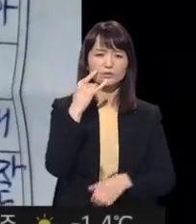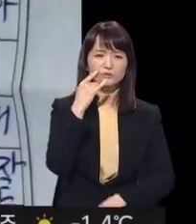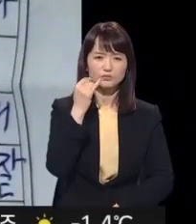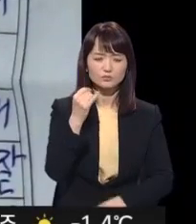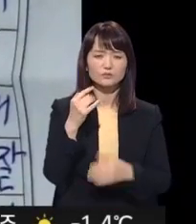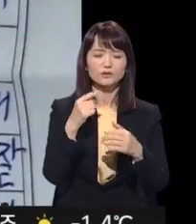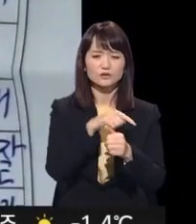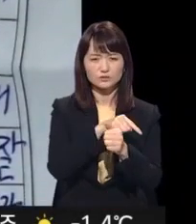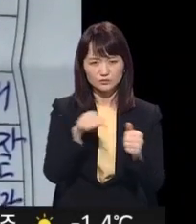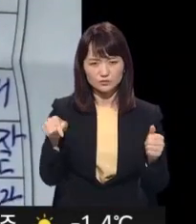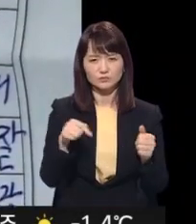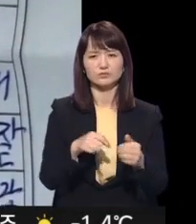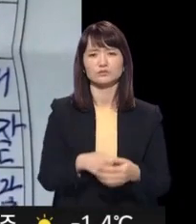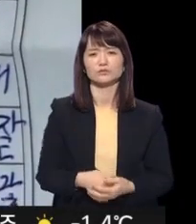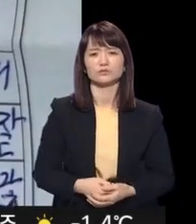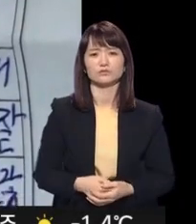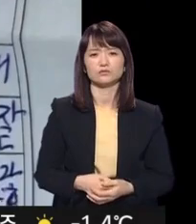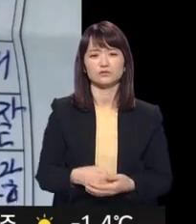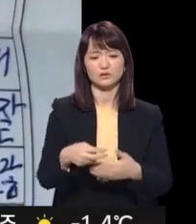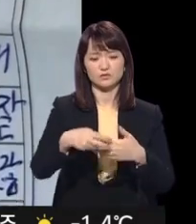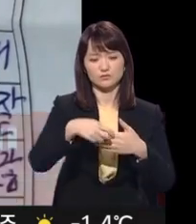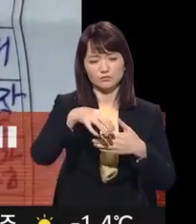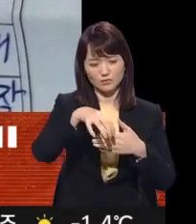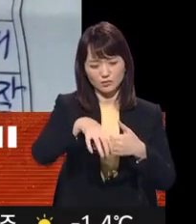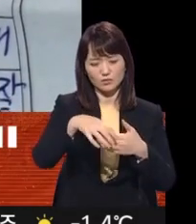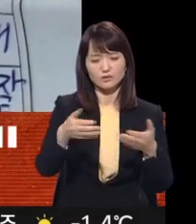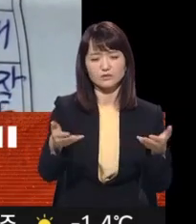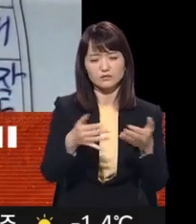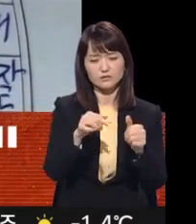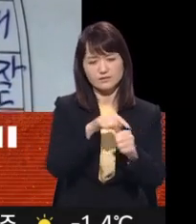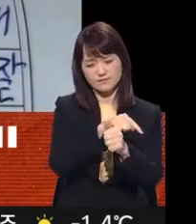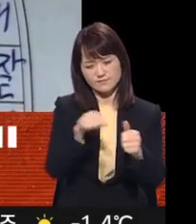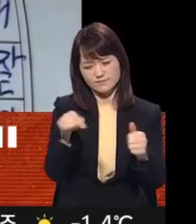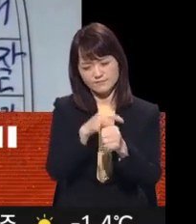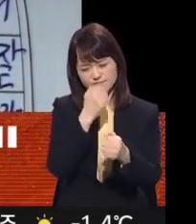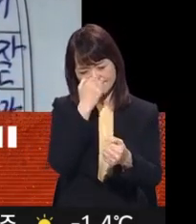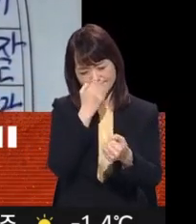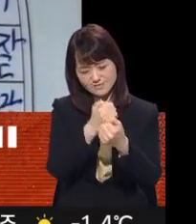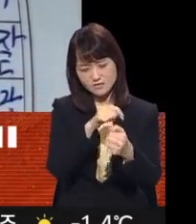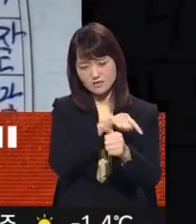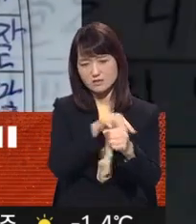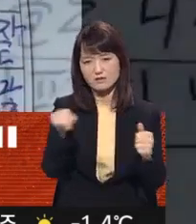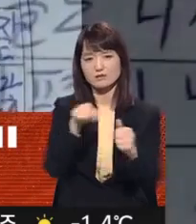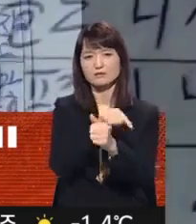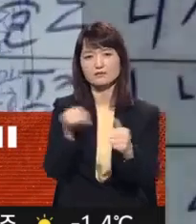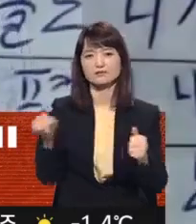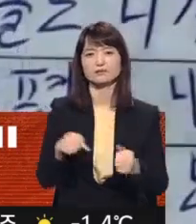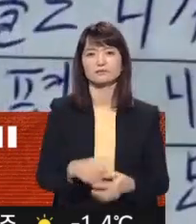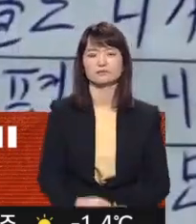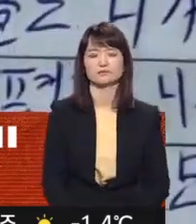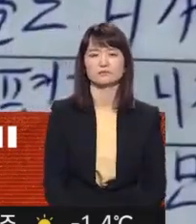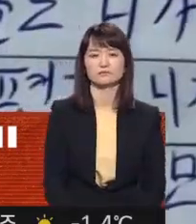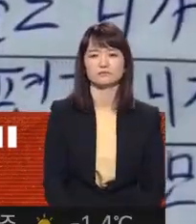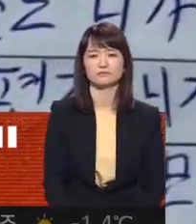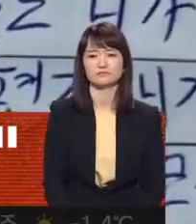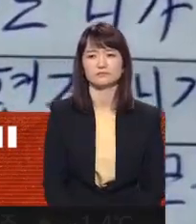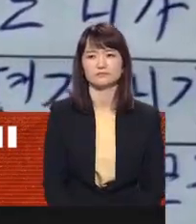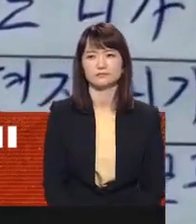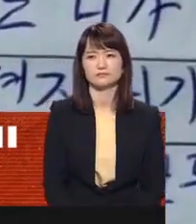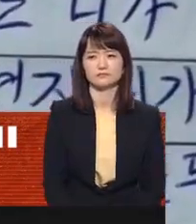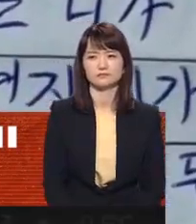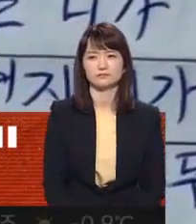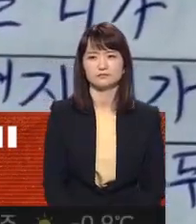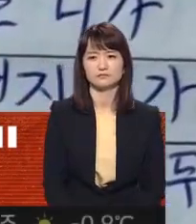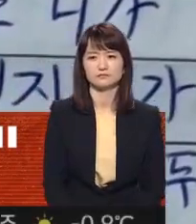주위에 있는 사람들까지 병원에 있는 사람들까지 다 무차별적으로 극단 그러니까 축이겠다 뭐 그냥 그 말 쓰도록 하겠습니다